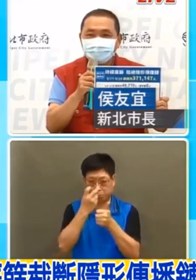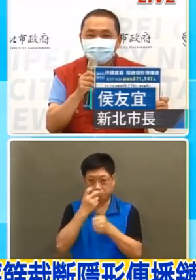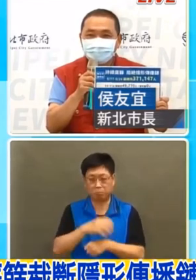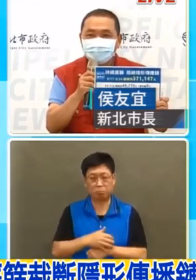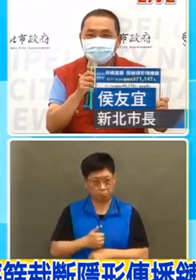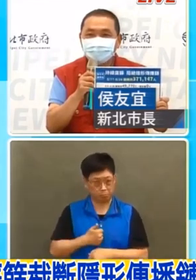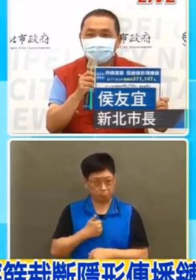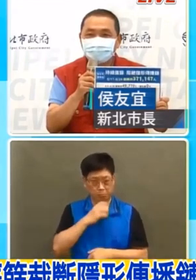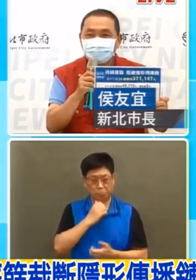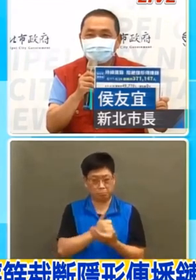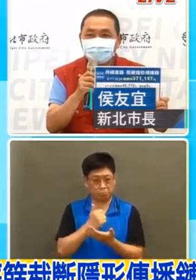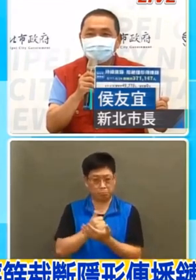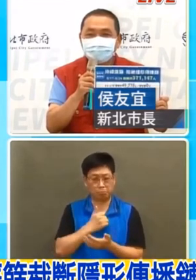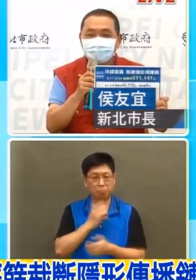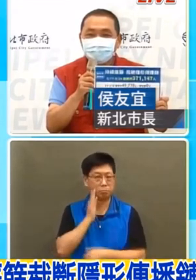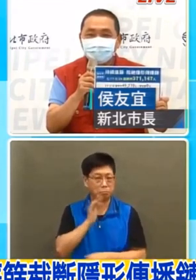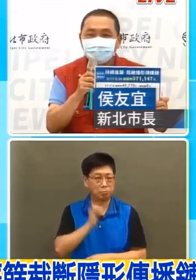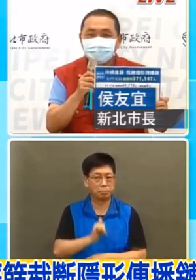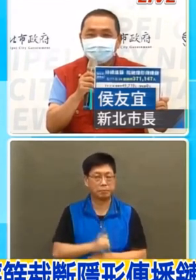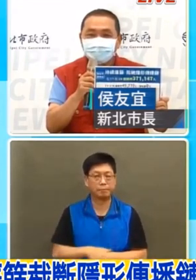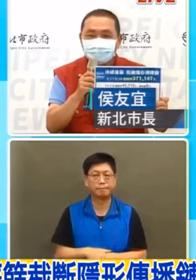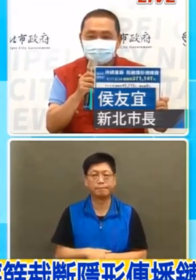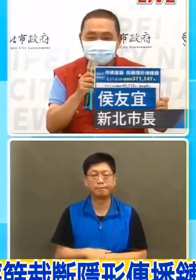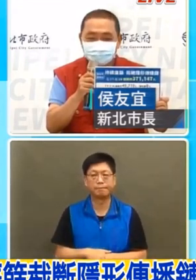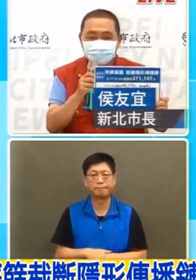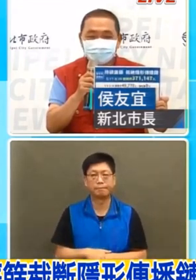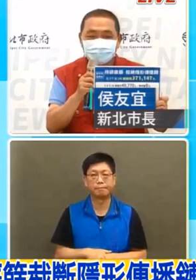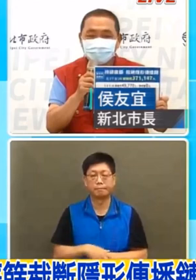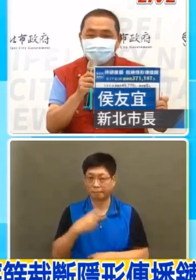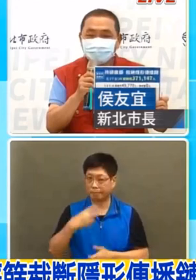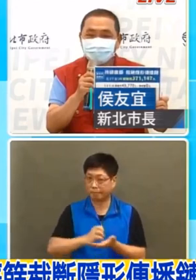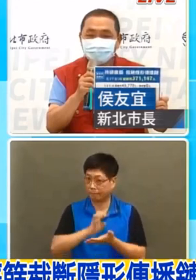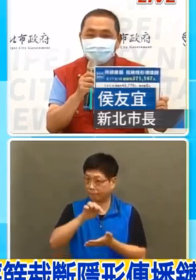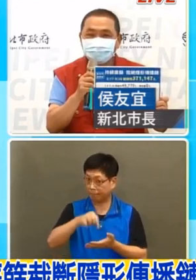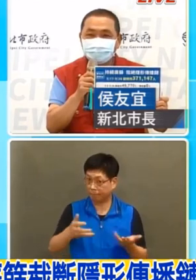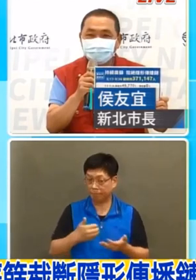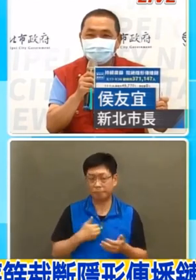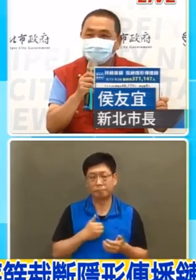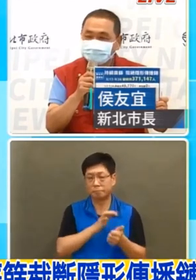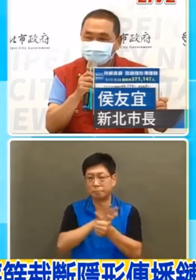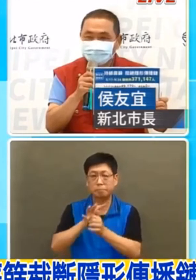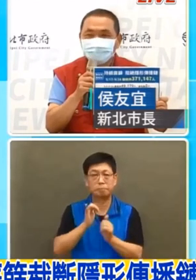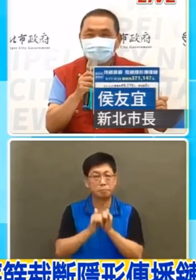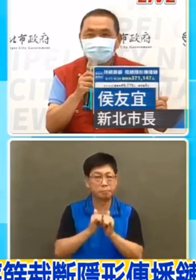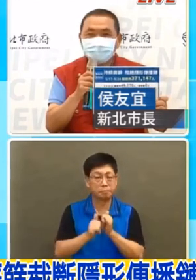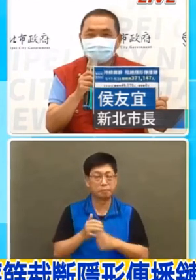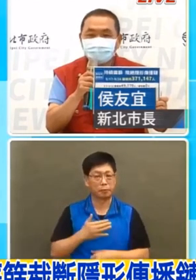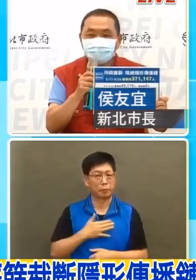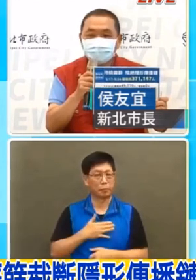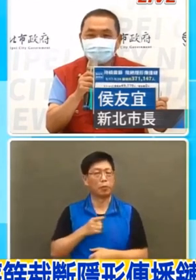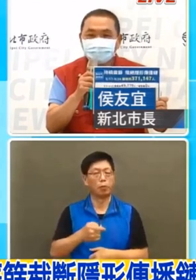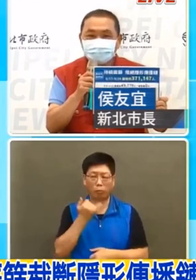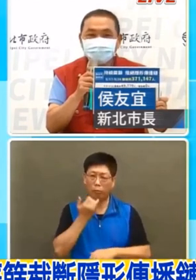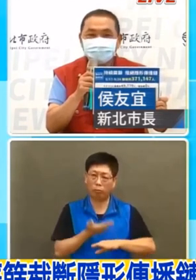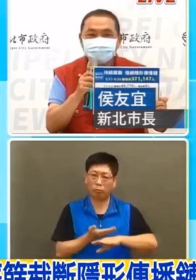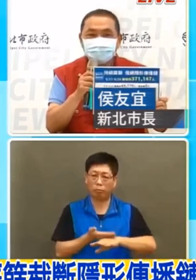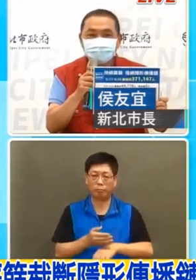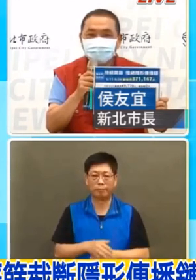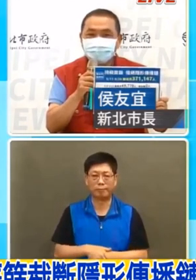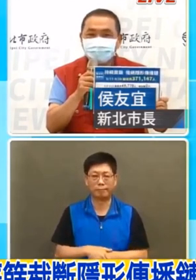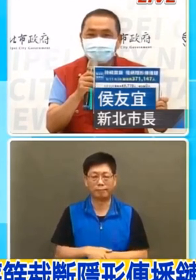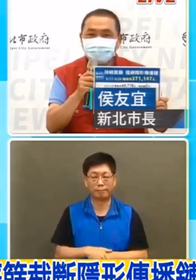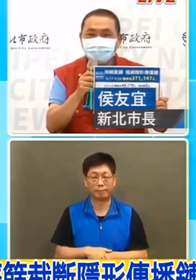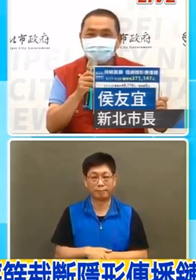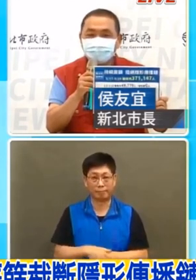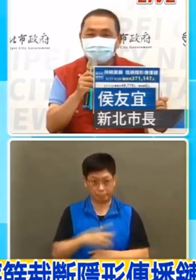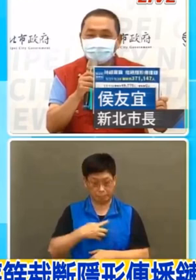确实是相对的稳定下来。我要再报告这一点，就让市民朋友能够稍微安心。虽然